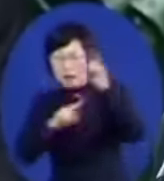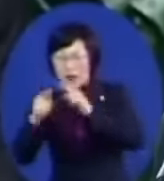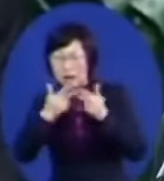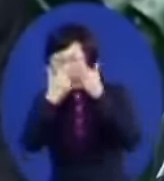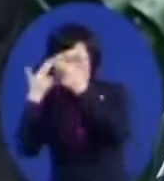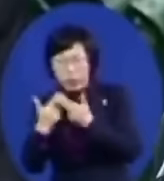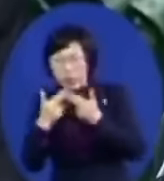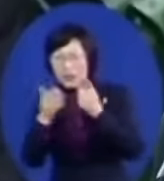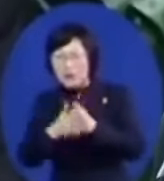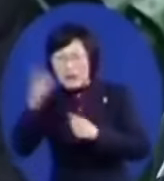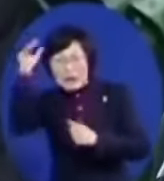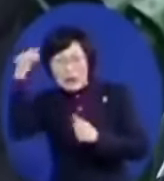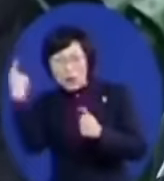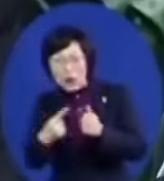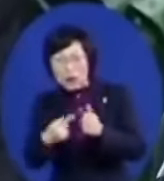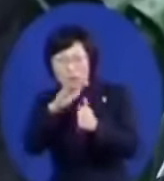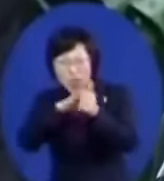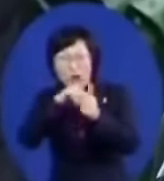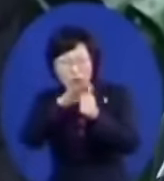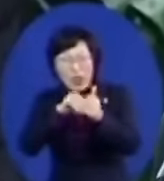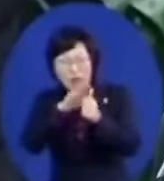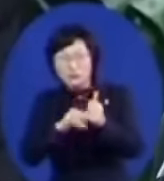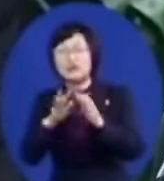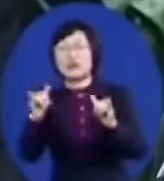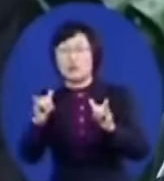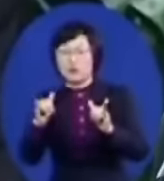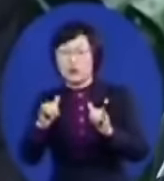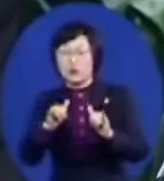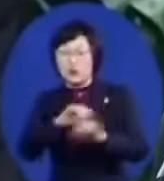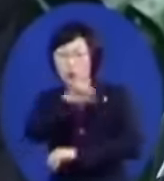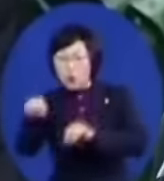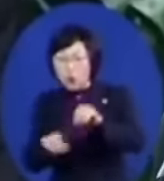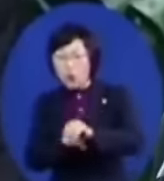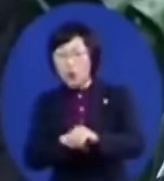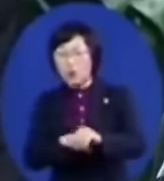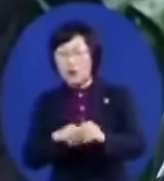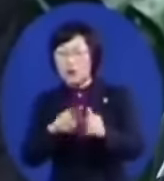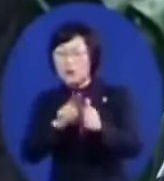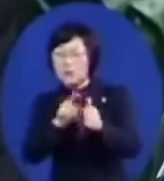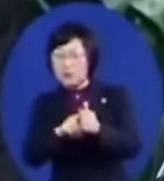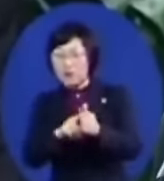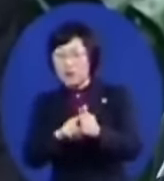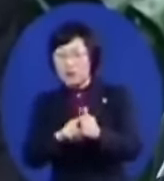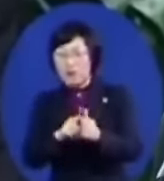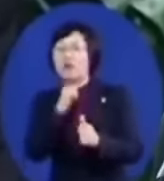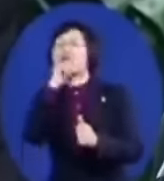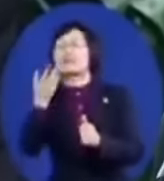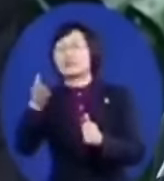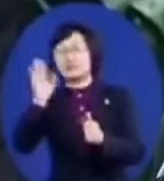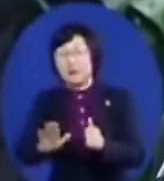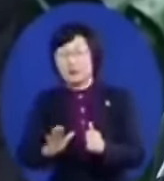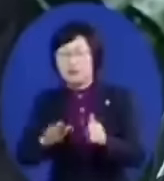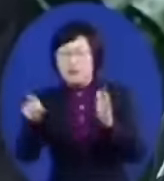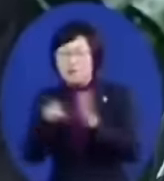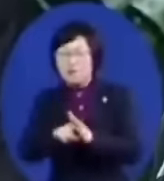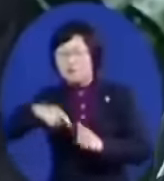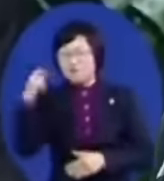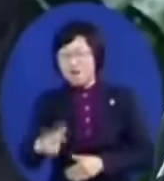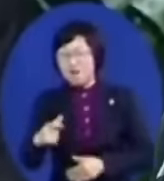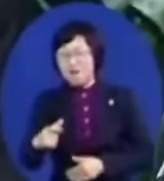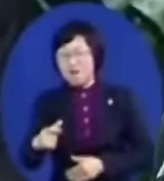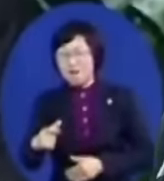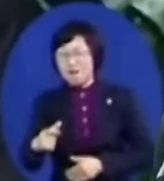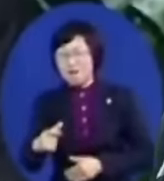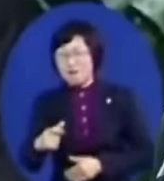핥았습니다. 그러나 끄적대기에 누워있으면서도 신앙은 좋아요. 누워가지고서 새벽기도,